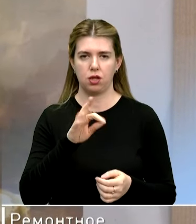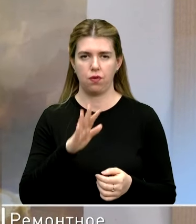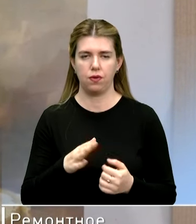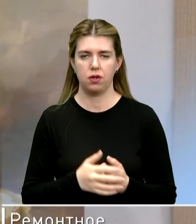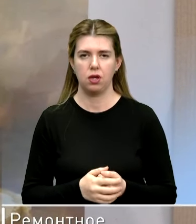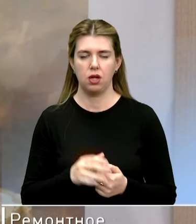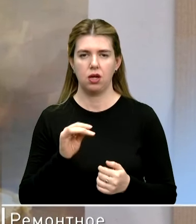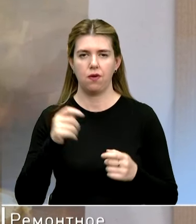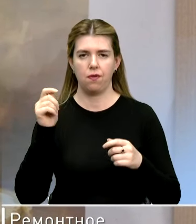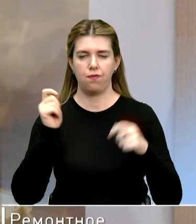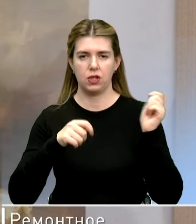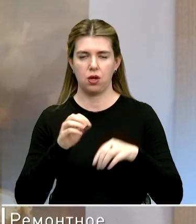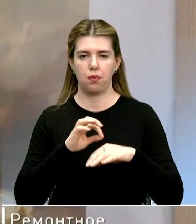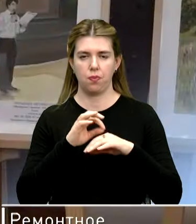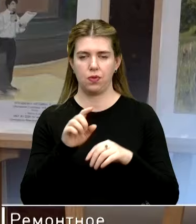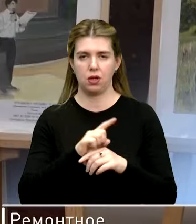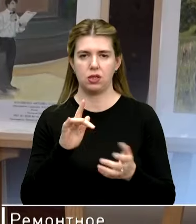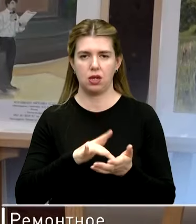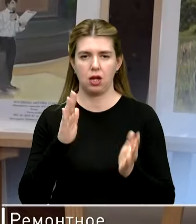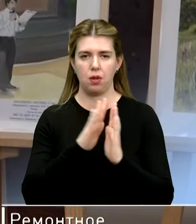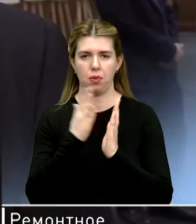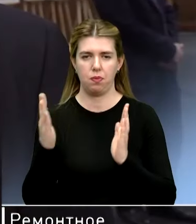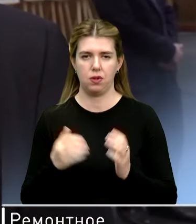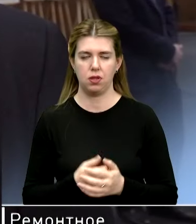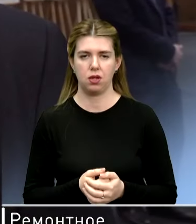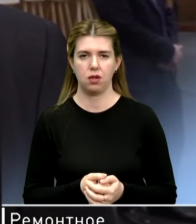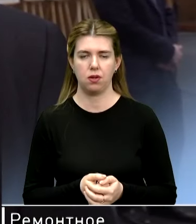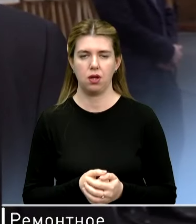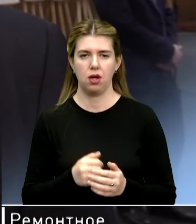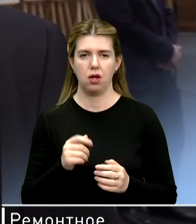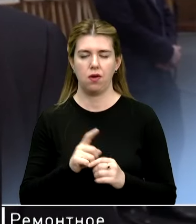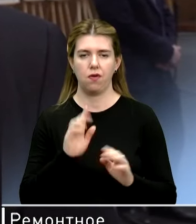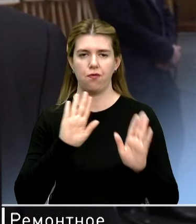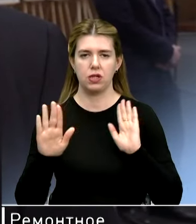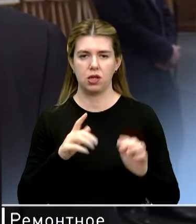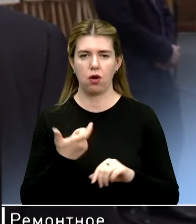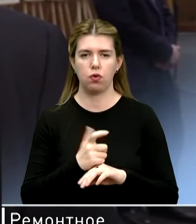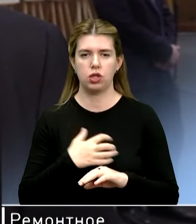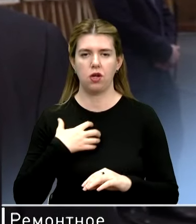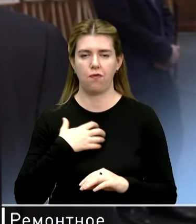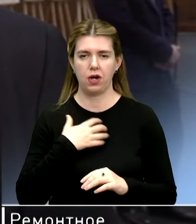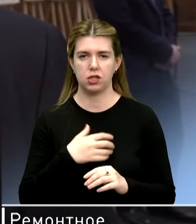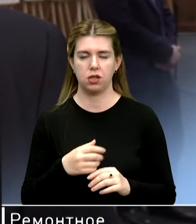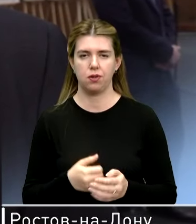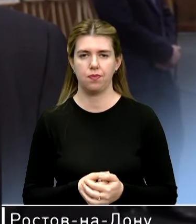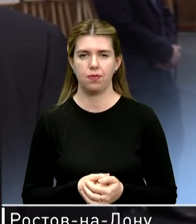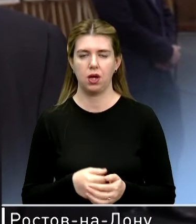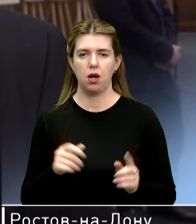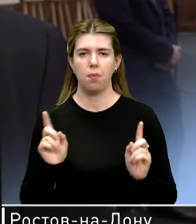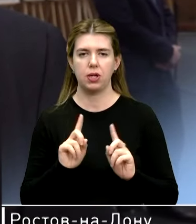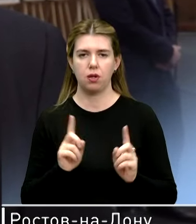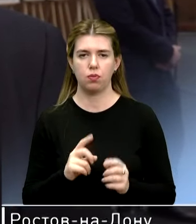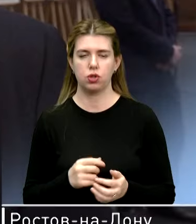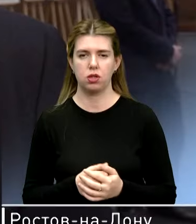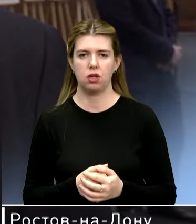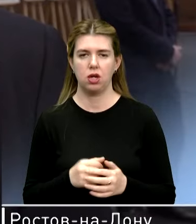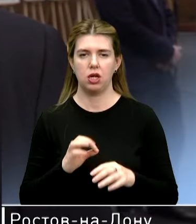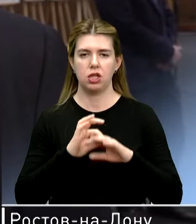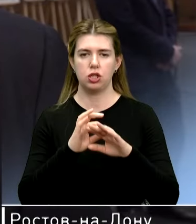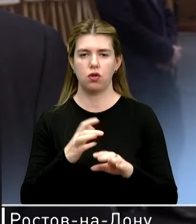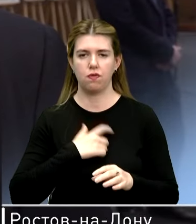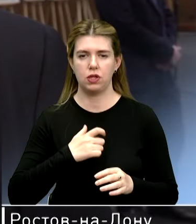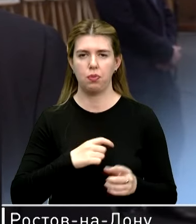Платова. Фестиваль проходил в публичной библиотеке. Выставка очень значимая, очень важная, потому что она несет в